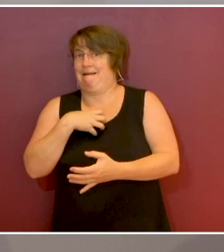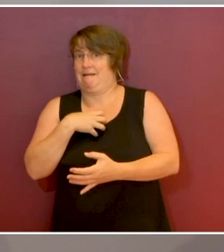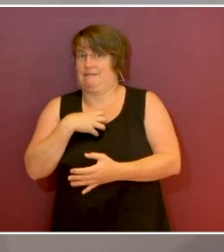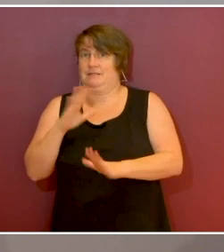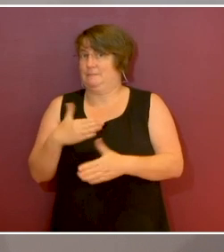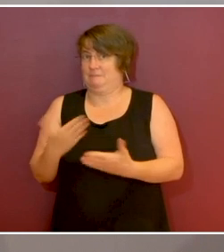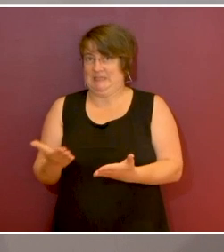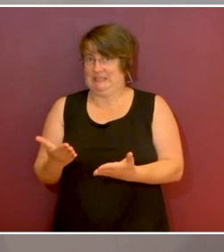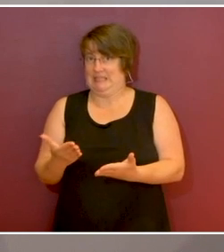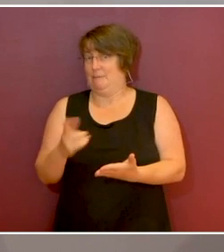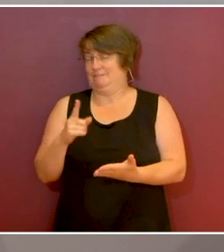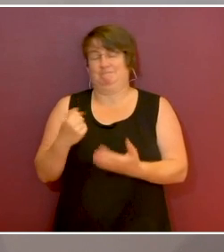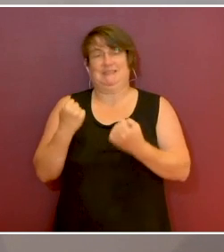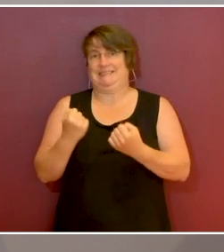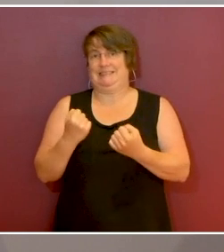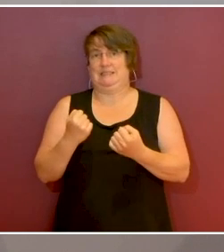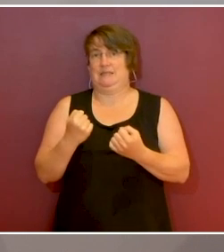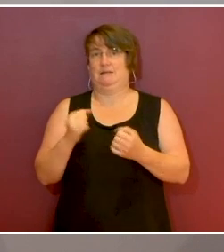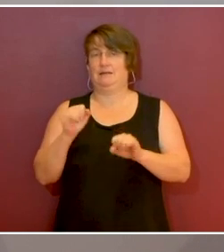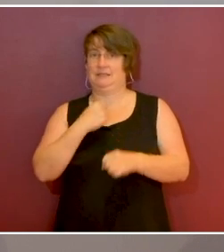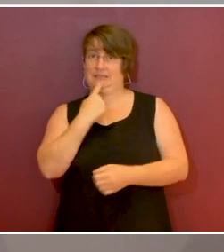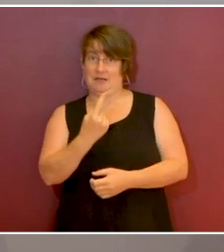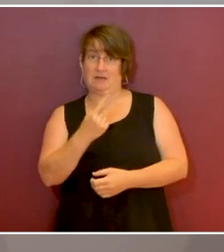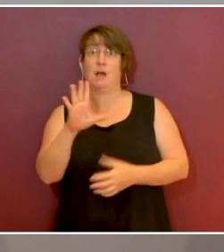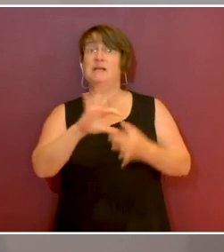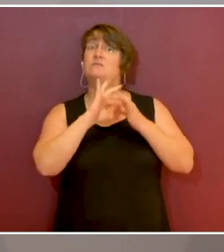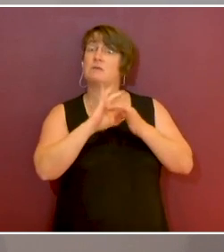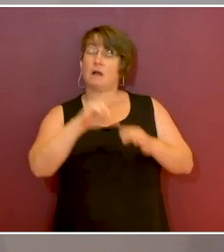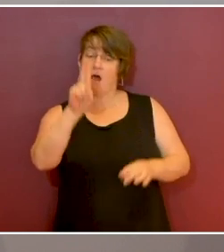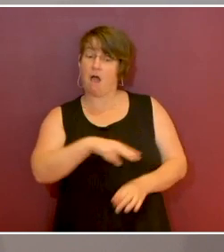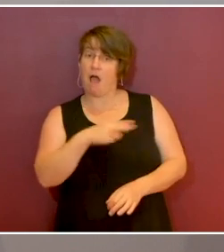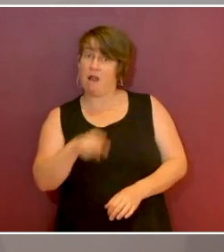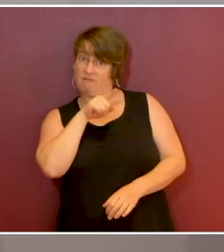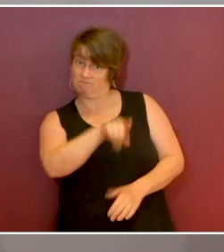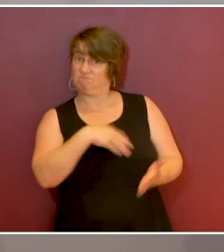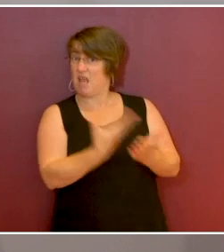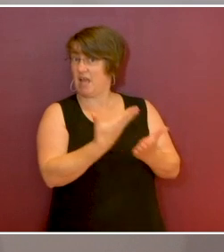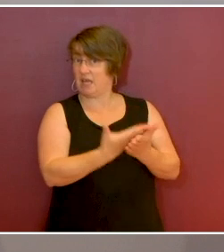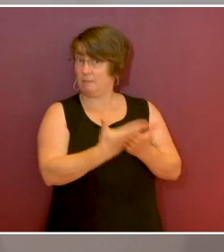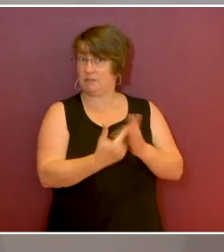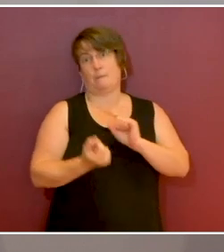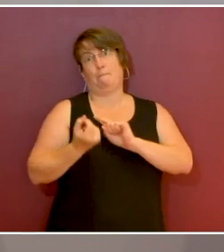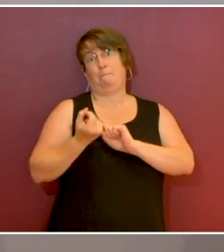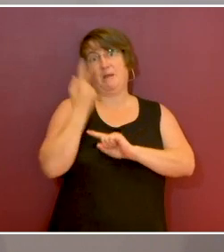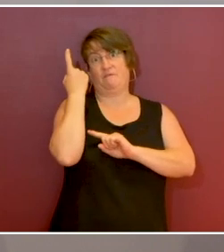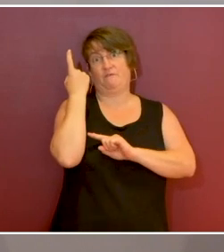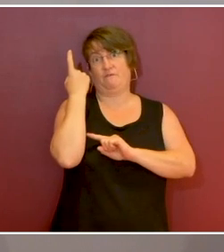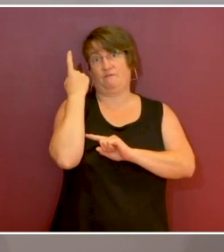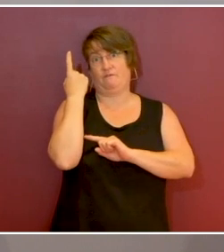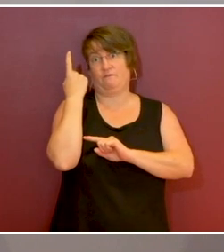jedenfalls, was Alpha angeht, ist das Ergebnis doch erstaunlich, dass es in dieser